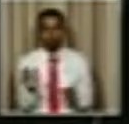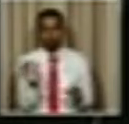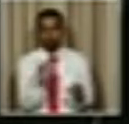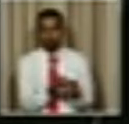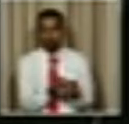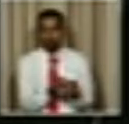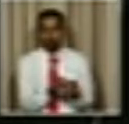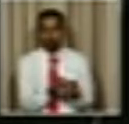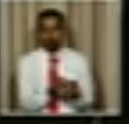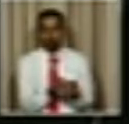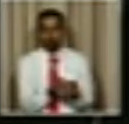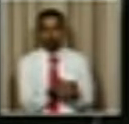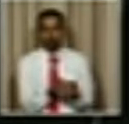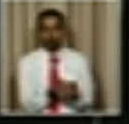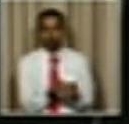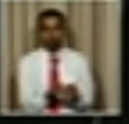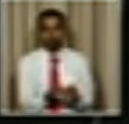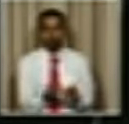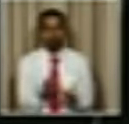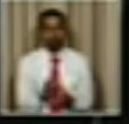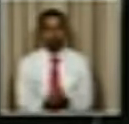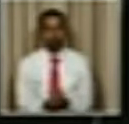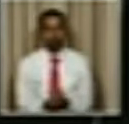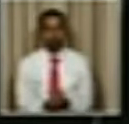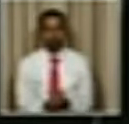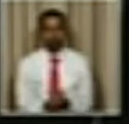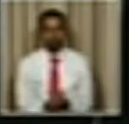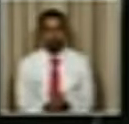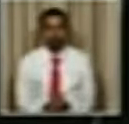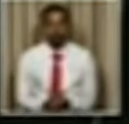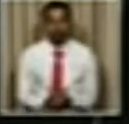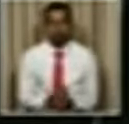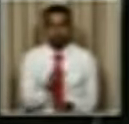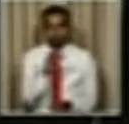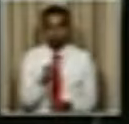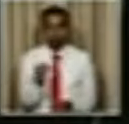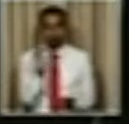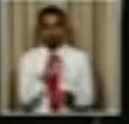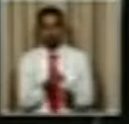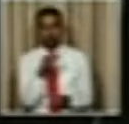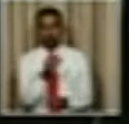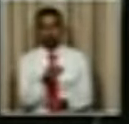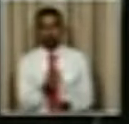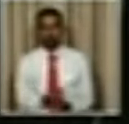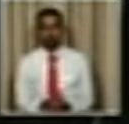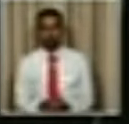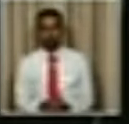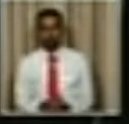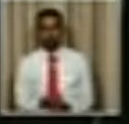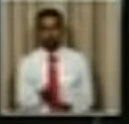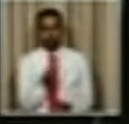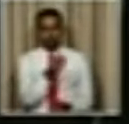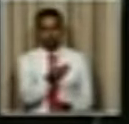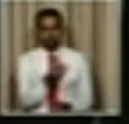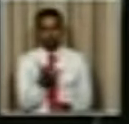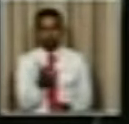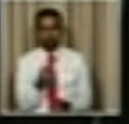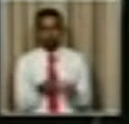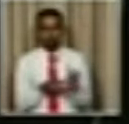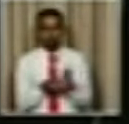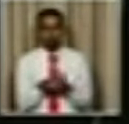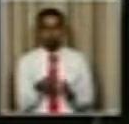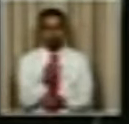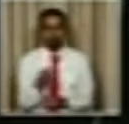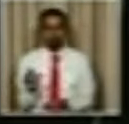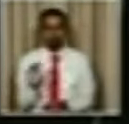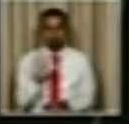හොඳ පාරිශුද්ධ මිනිස්සුන්ව පත් කරනවා. ඒ මිනිස්සුන්ව පත් කළා ඒ මිනිස්සුන් දෙනවා. අපි හිතමු දැන් ඒගොල්ලෝ පත් කරයි සමාජලාට පරණ සිස්ටම් එකෙන්